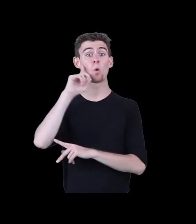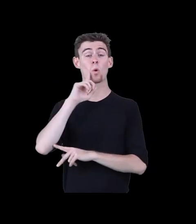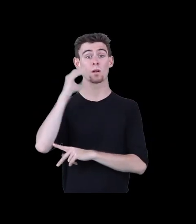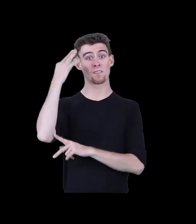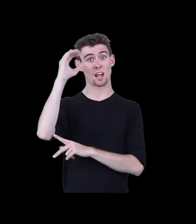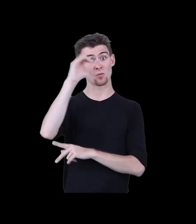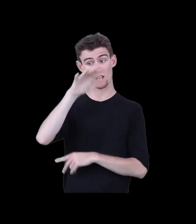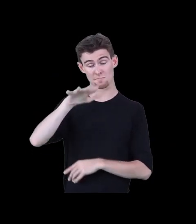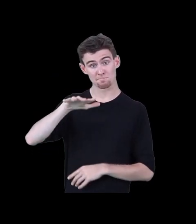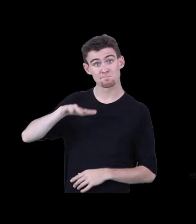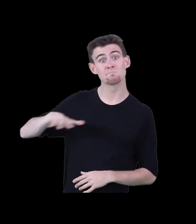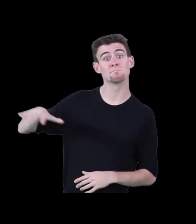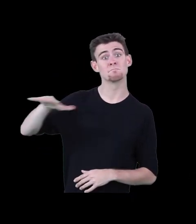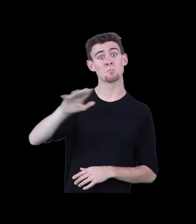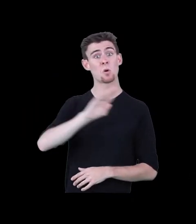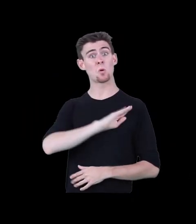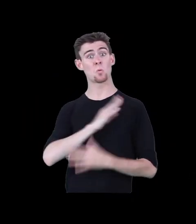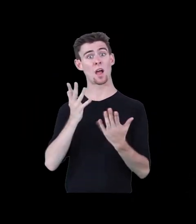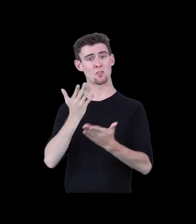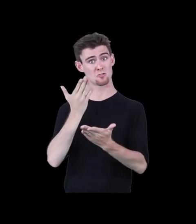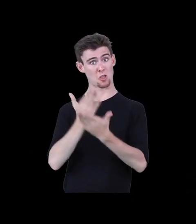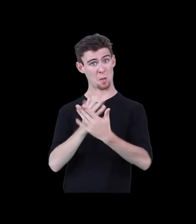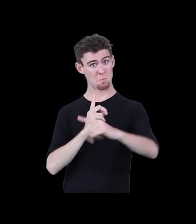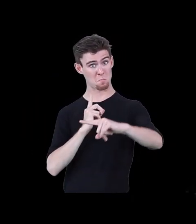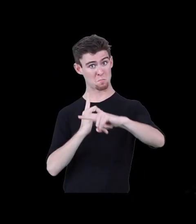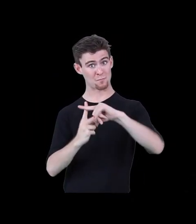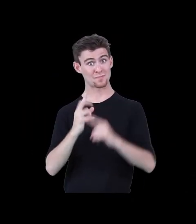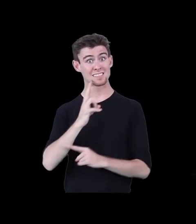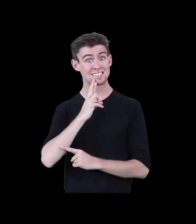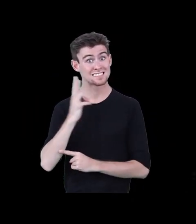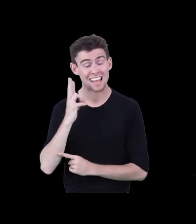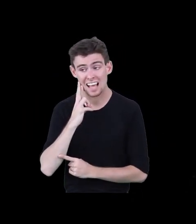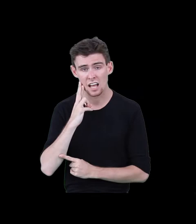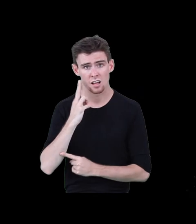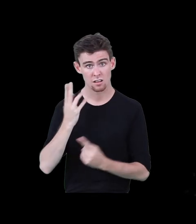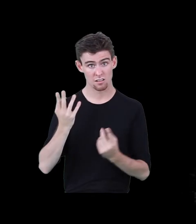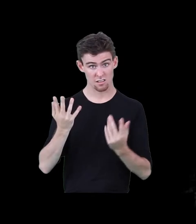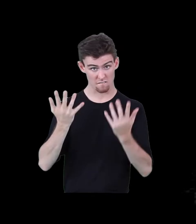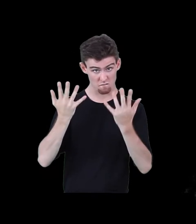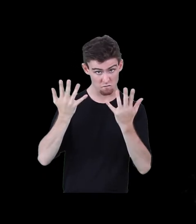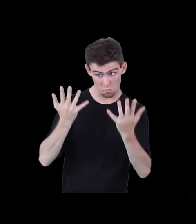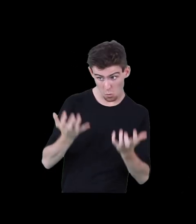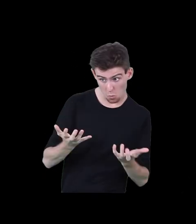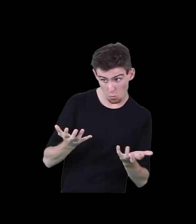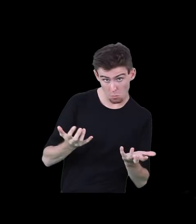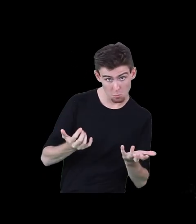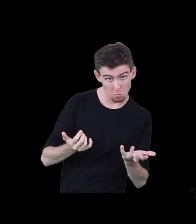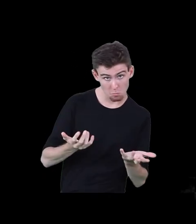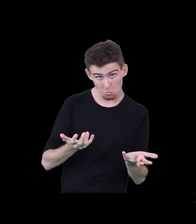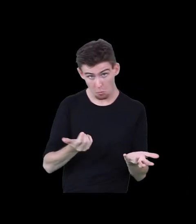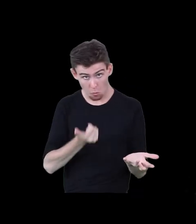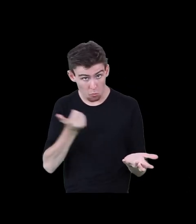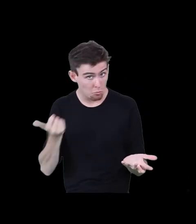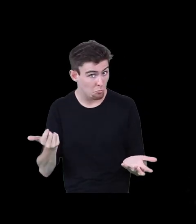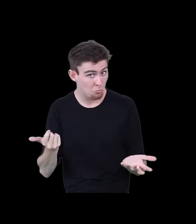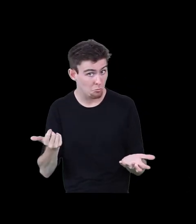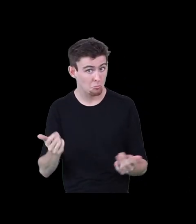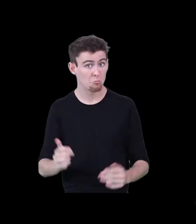Mais voilà que la communauté sourde franco-ontarienne a son école et sa résidence. Que veut-elle de plus?